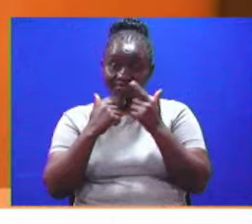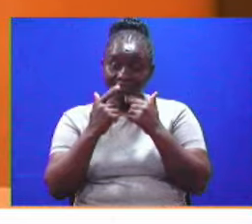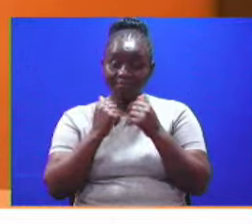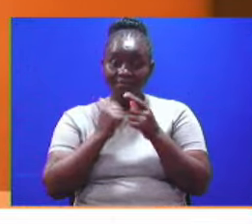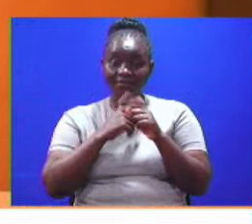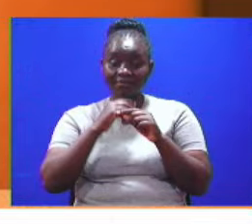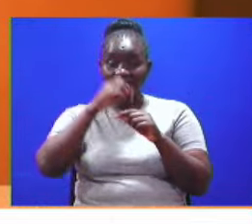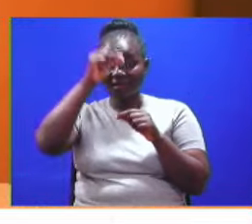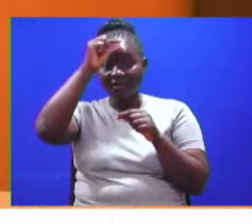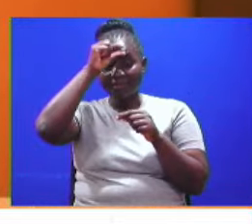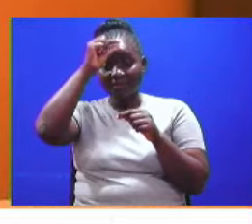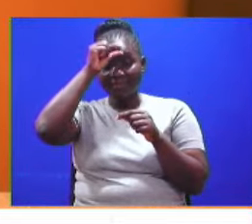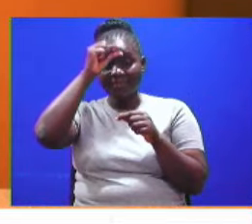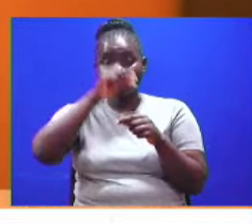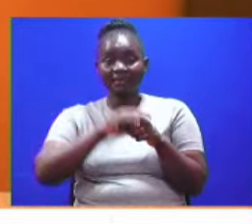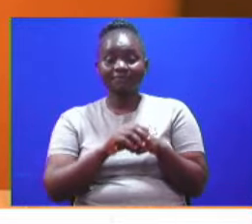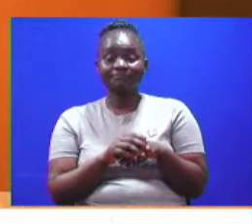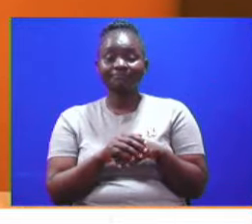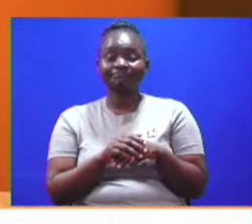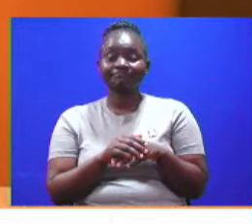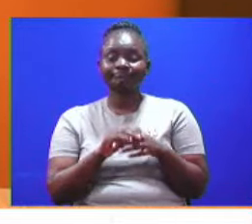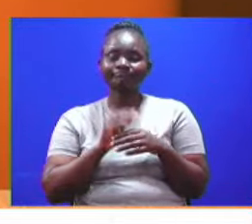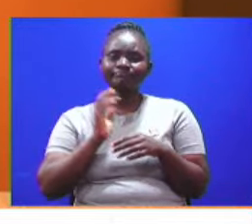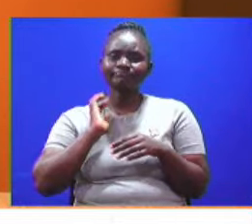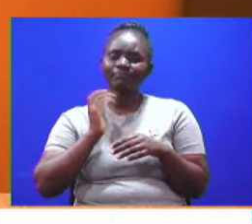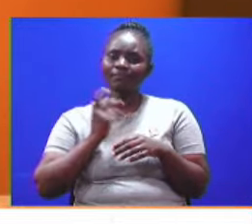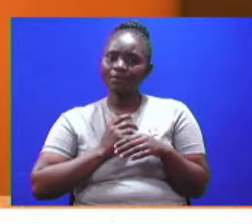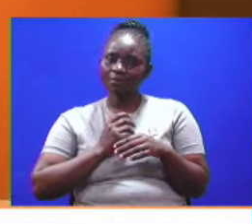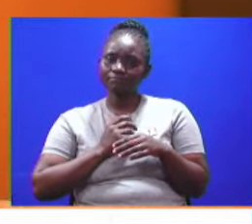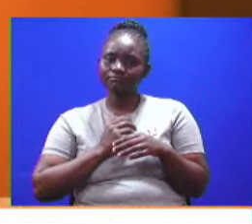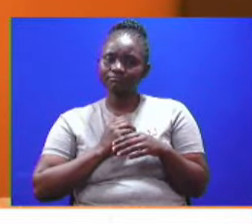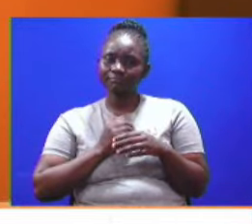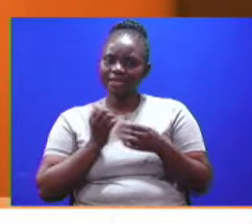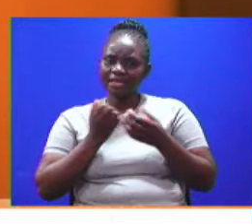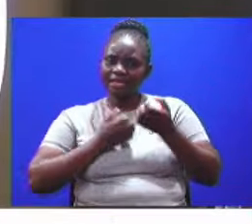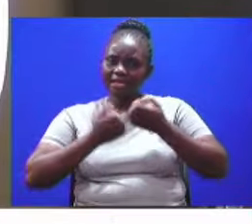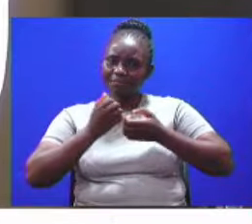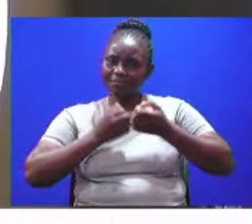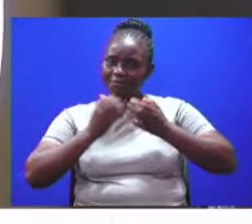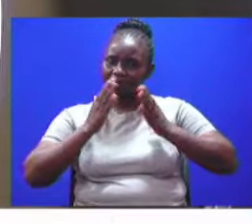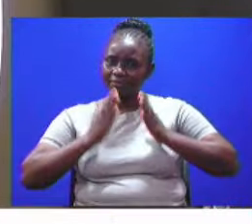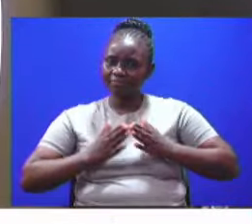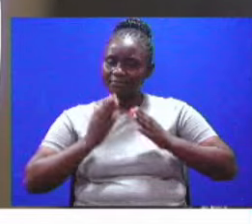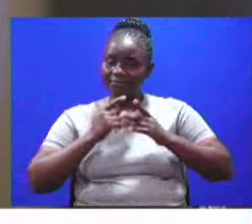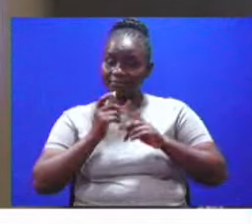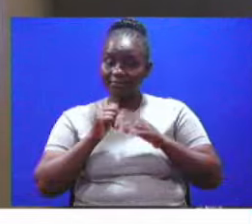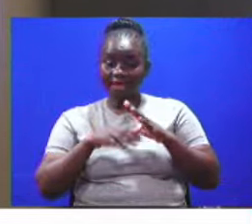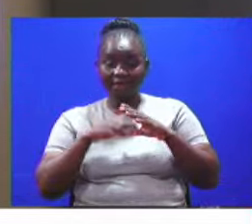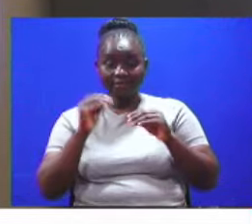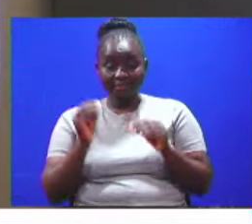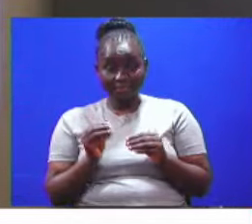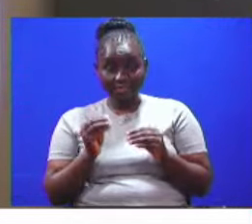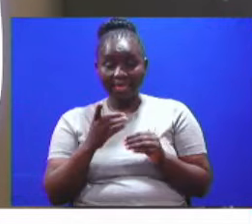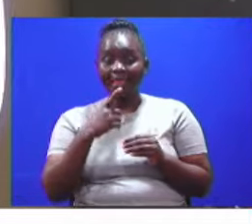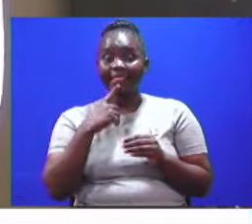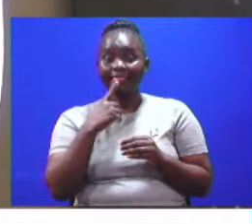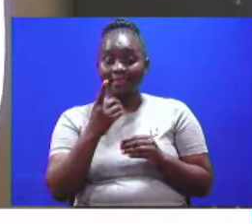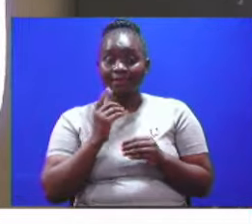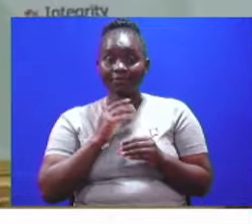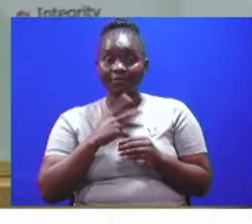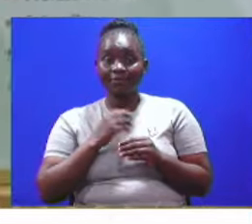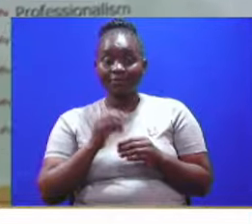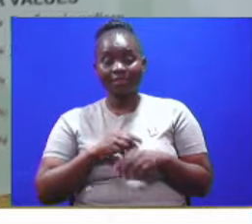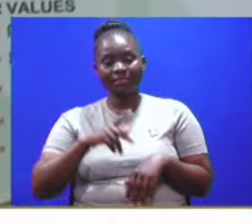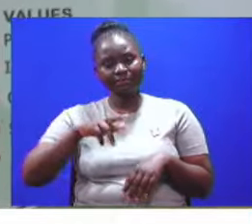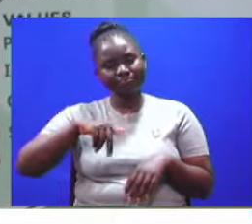somwaji omo rikyo ito omo ajirio ito akoiwa no kora soka isuko komo tabinga na boto ko tara